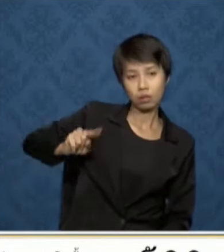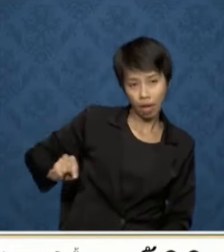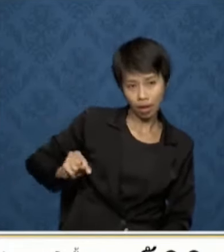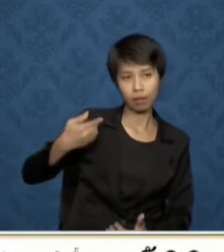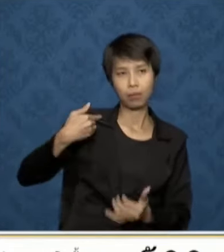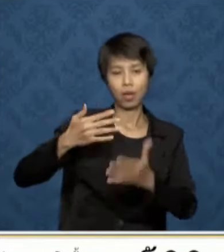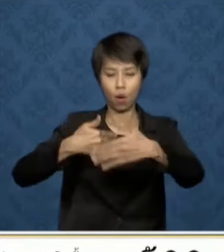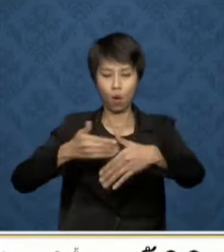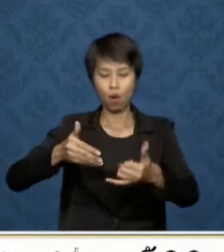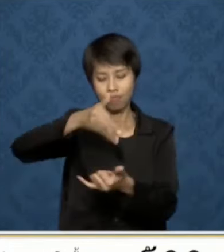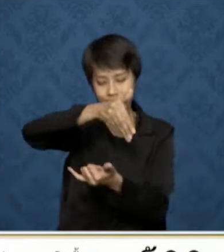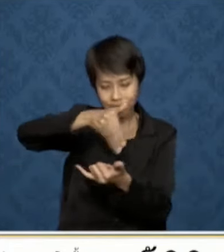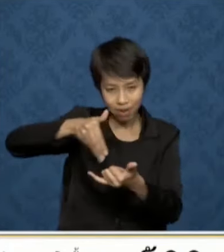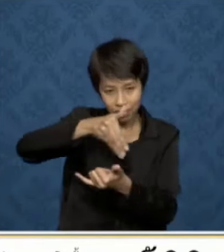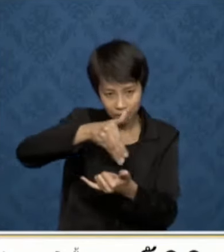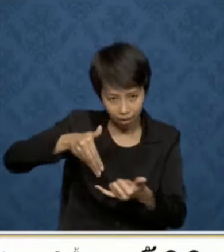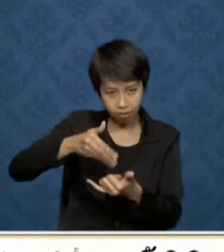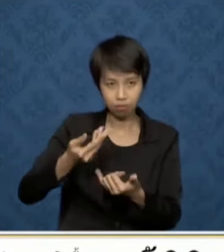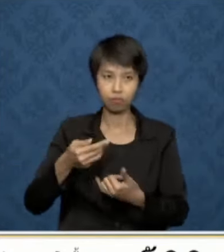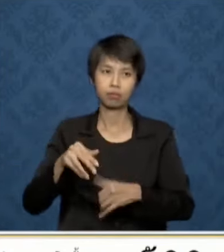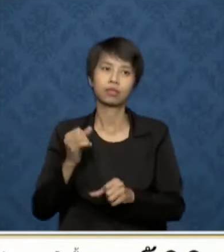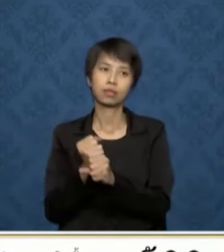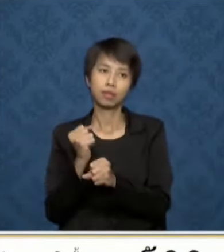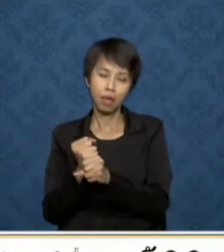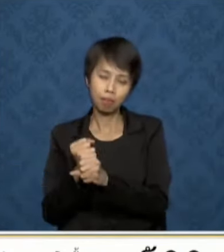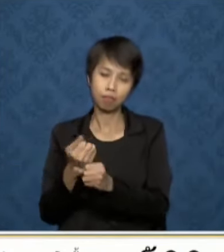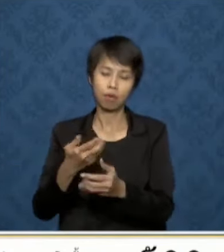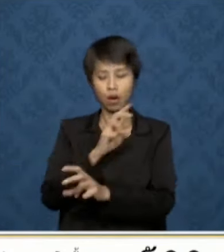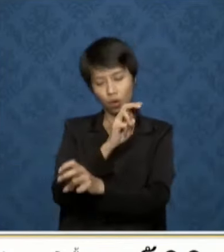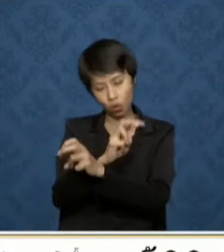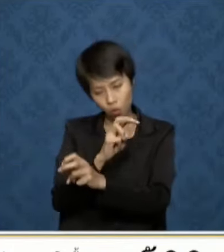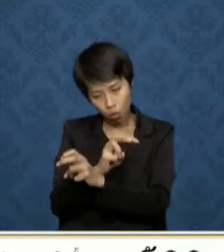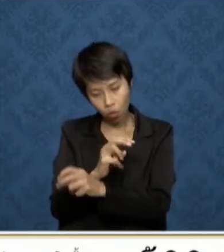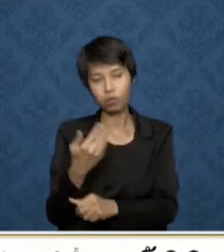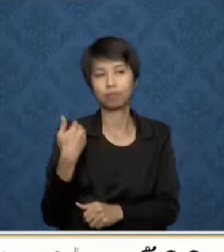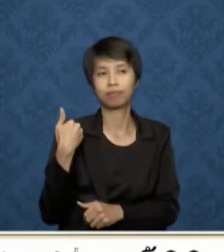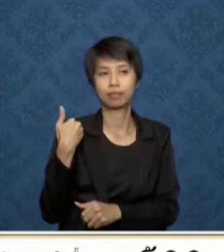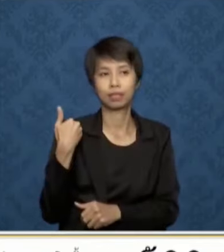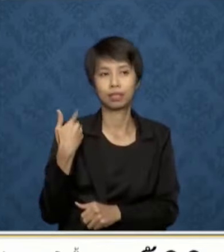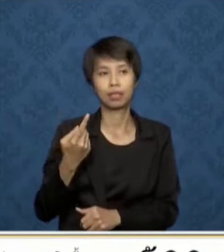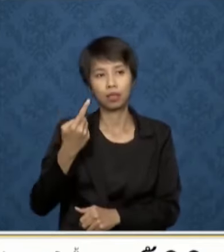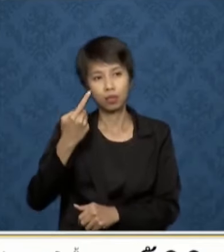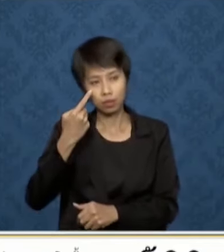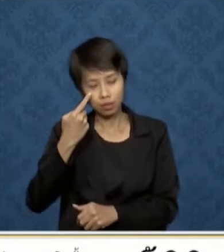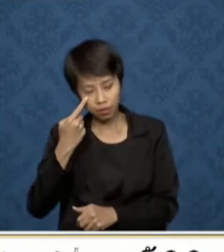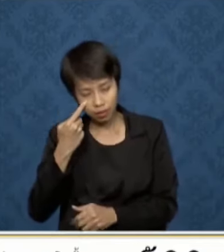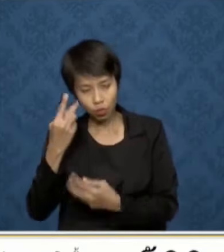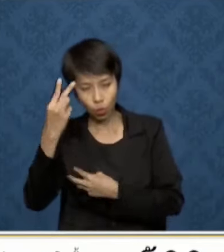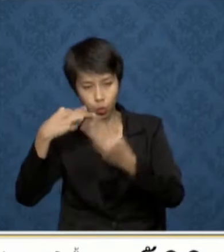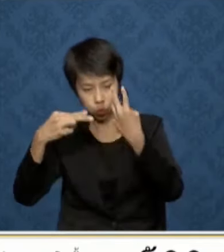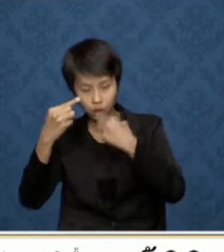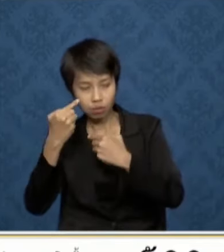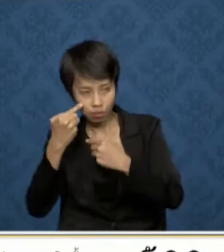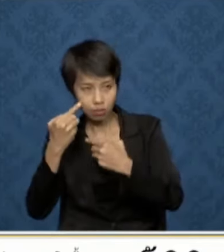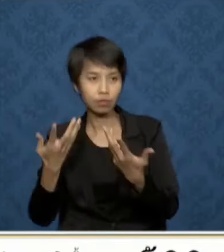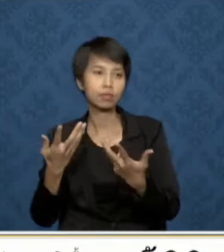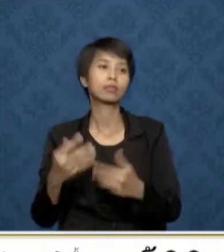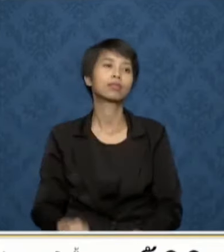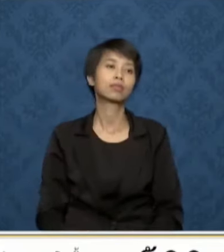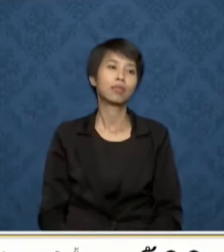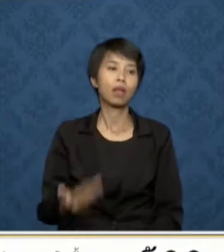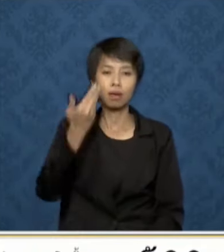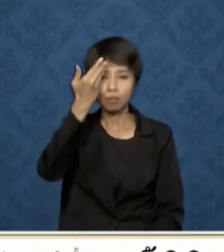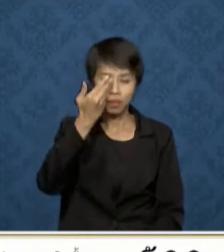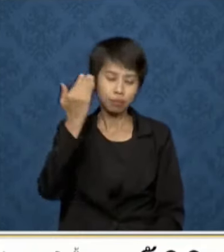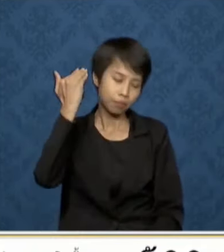ห้องภาตัดใหญ่หายห้องห้สนย ihanกมทั่วไปหองสวกมกระดูกจักสดสอนาศิผ่าปา